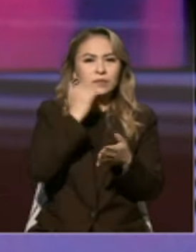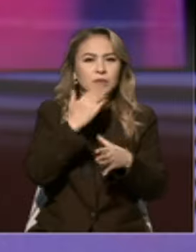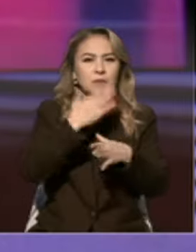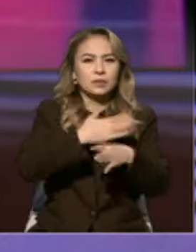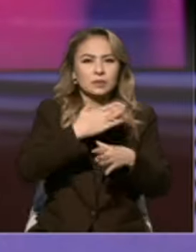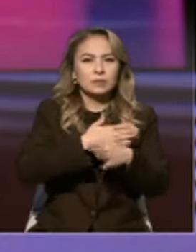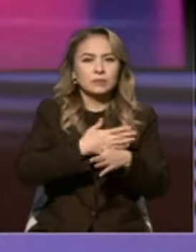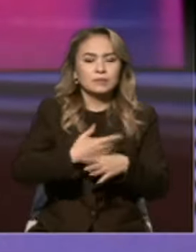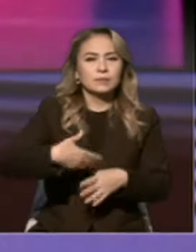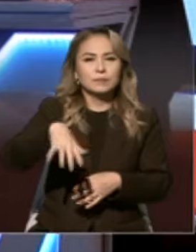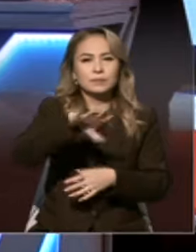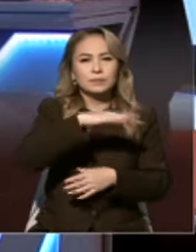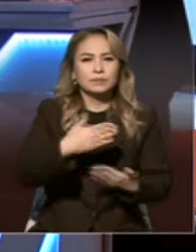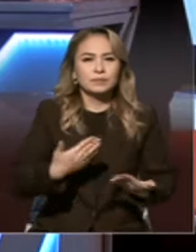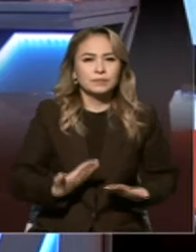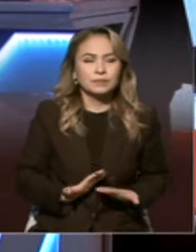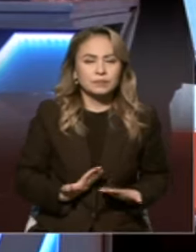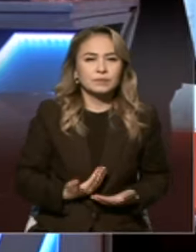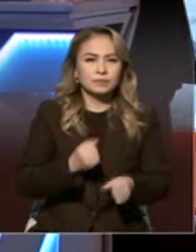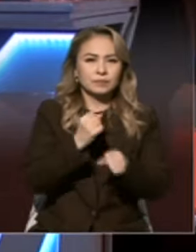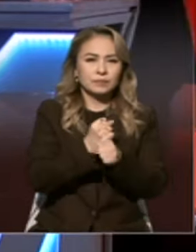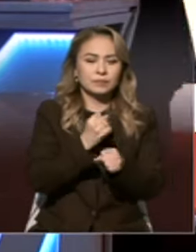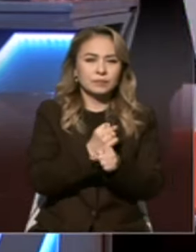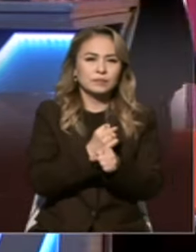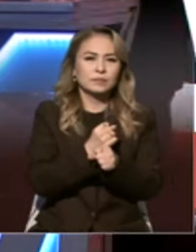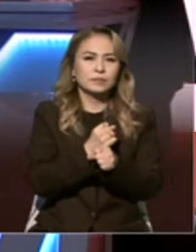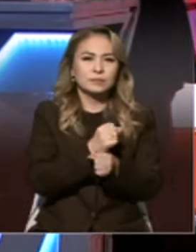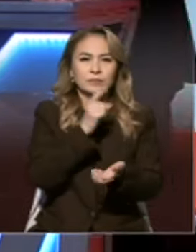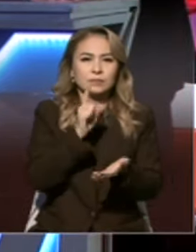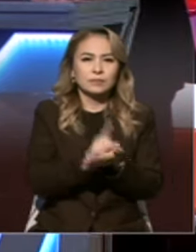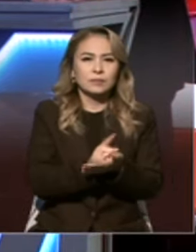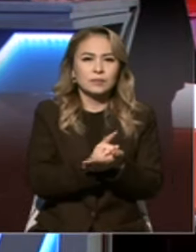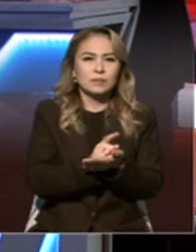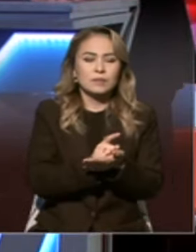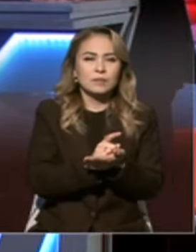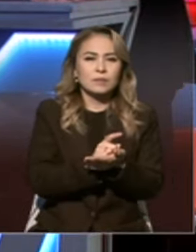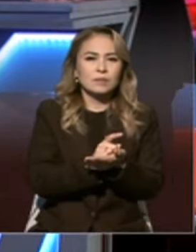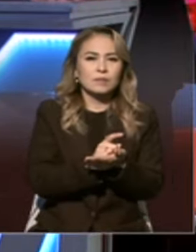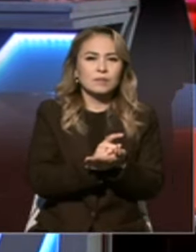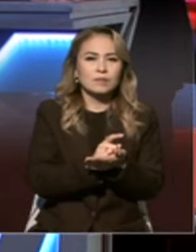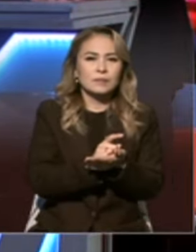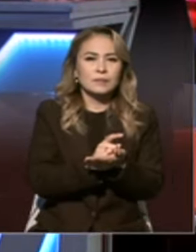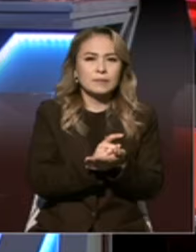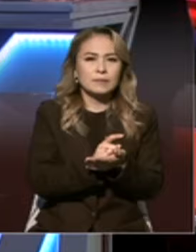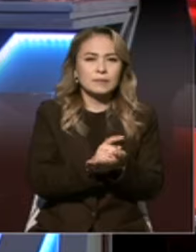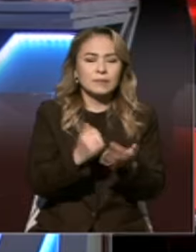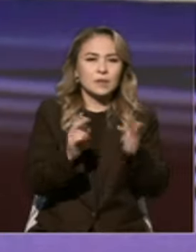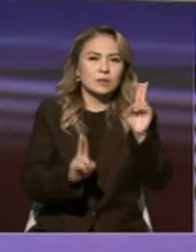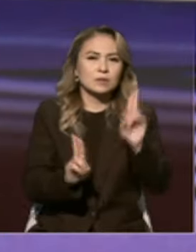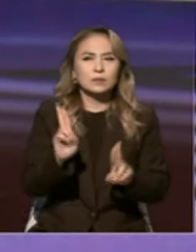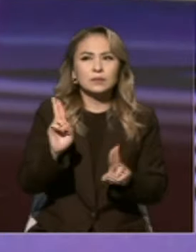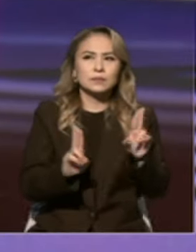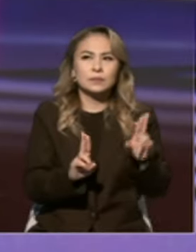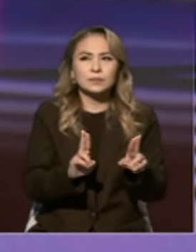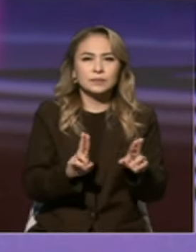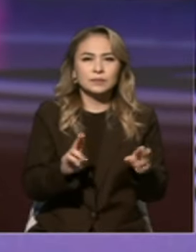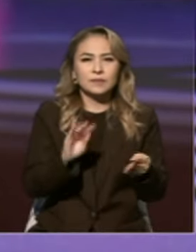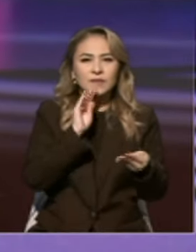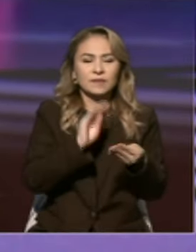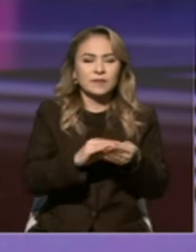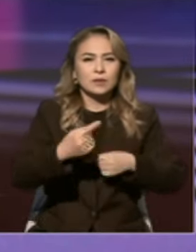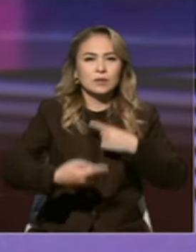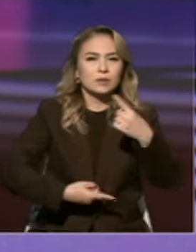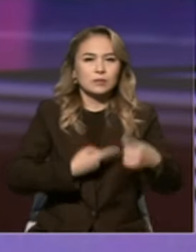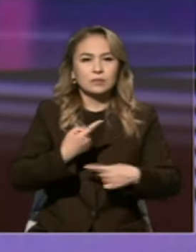болса, солардың бүкіл жұмыстары сол ауыл балаларының міндетінде болатын. Мінекей сол дәстүрдің үзілмегендігін,